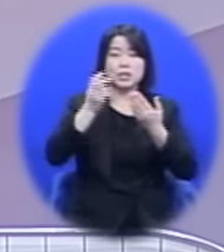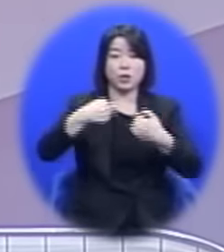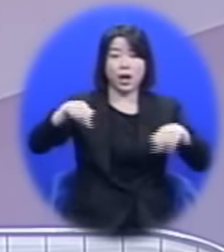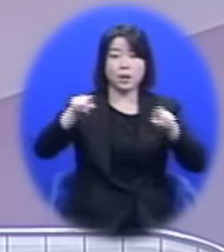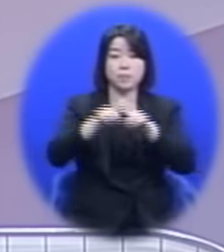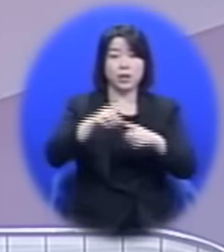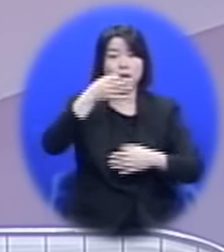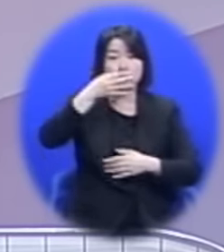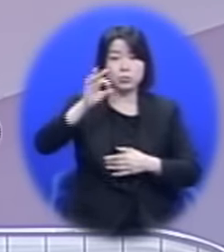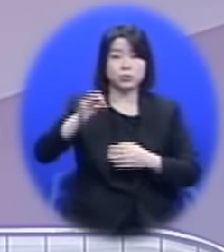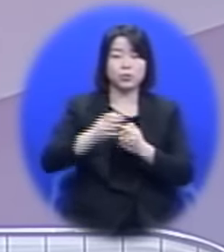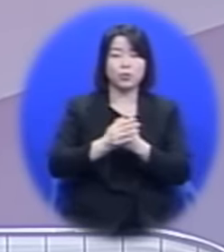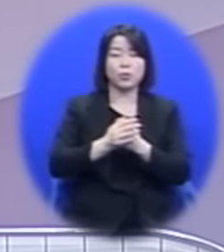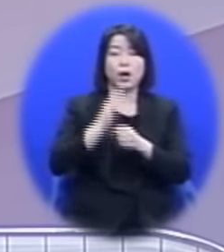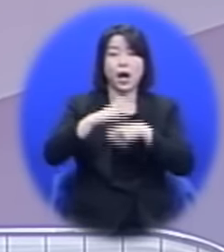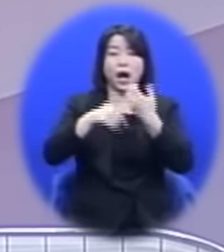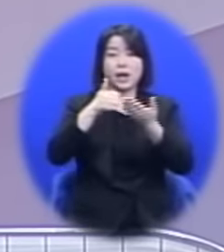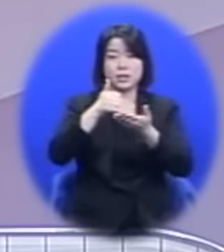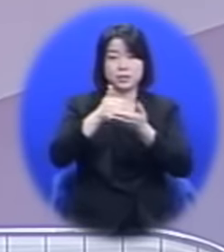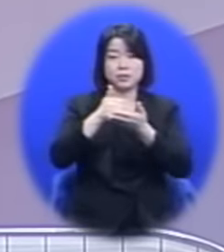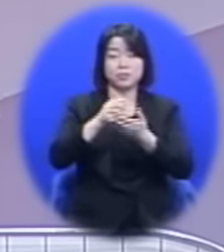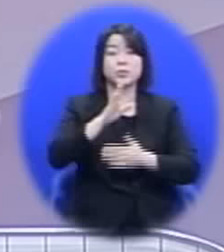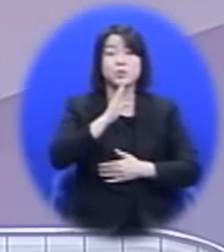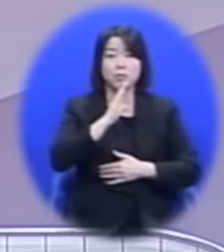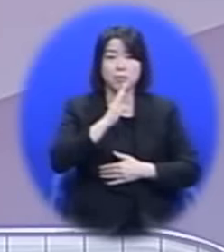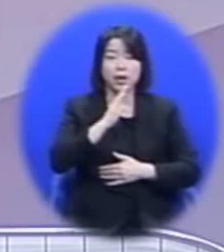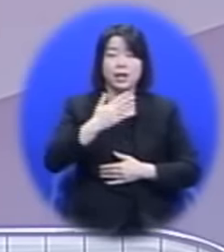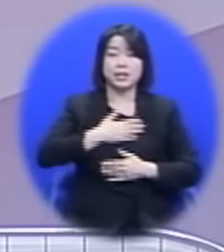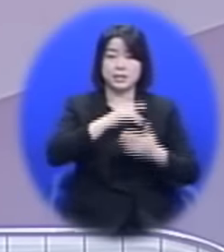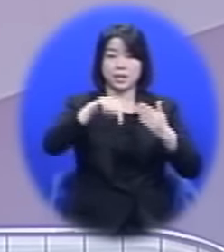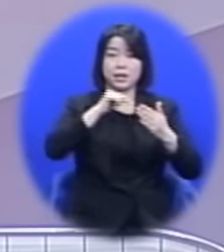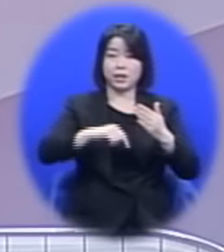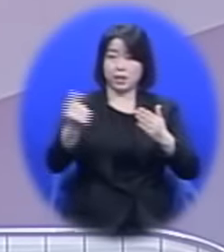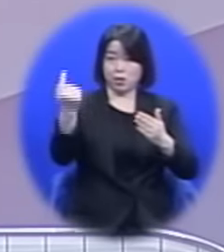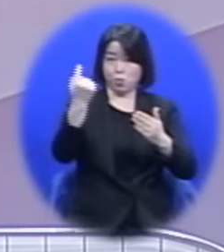부르시고, 그리고 하나님 정말 제 안에